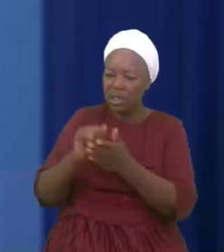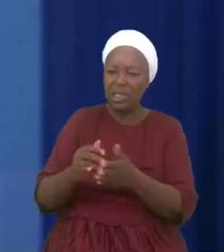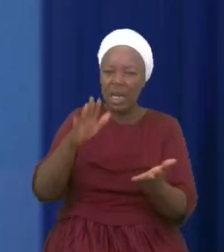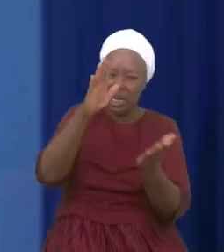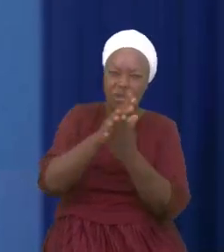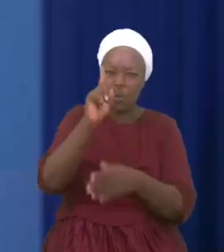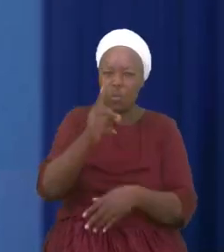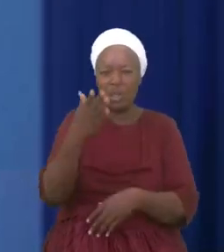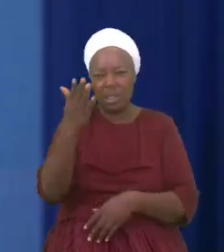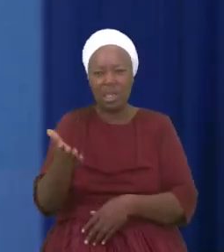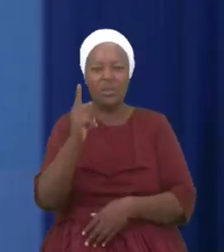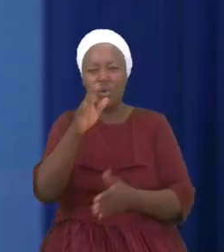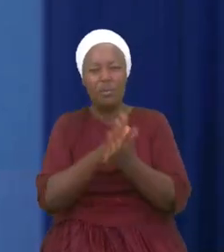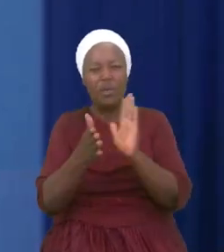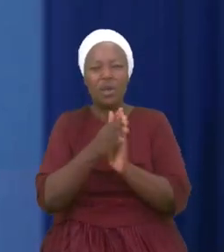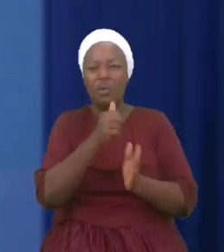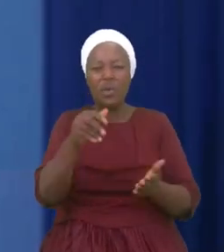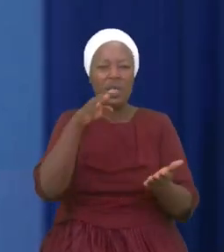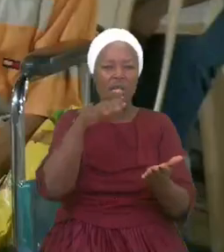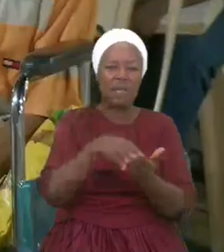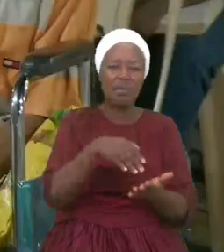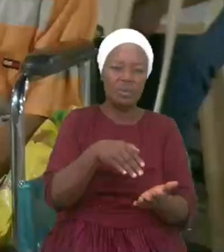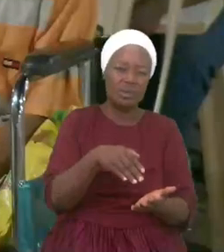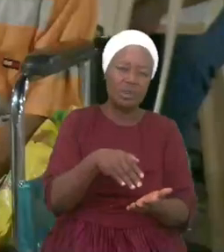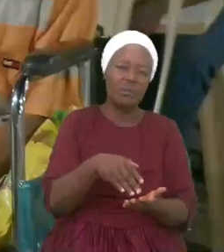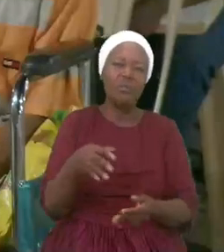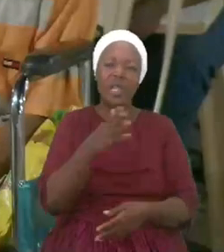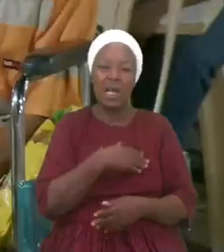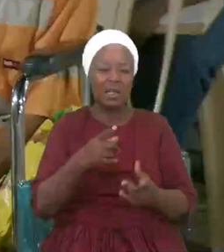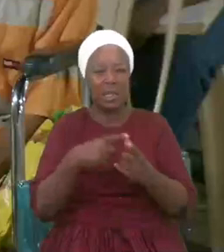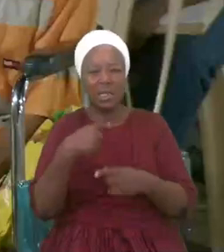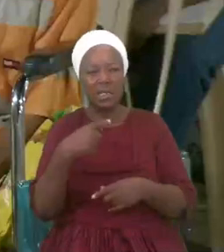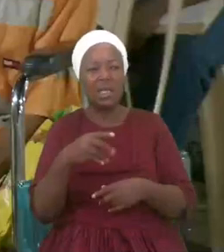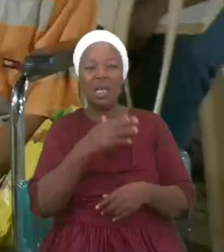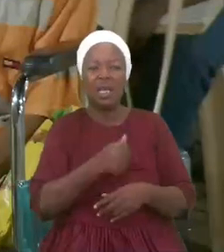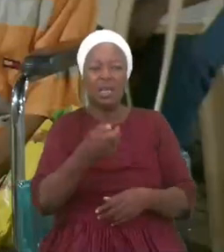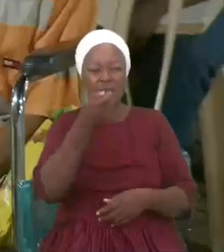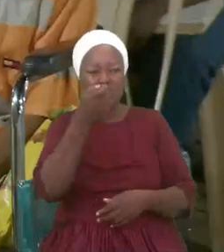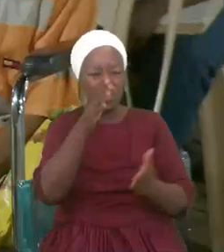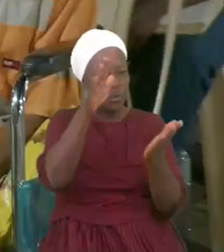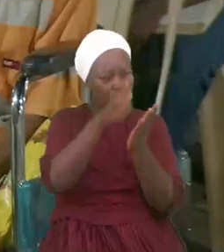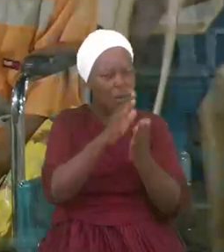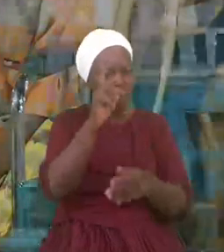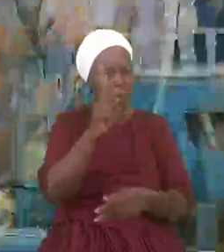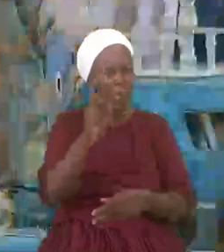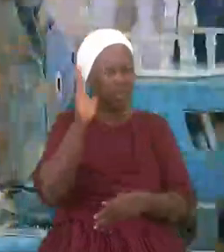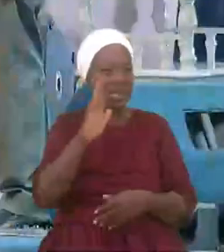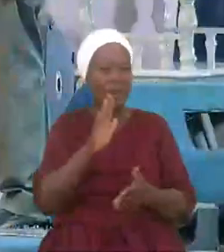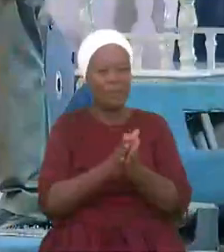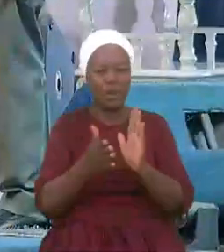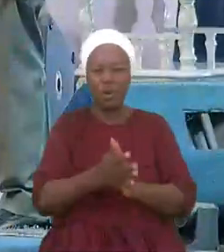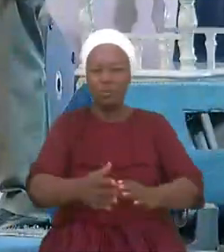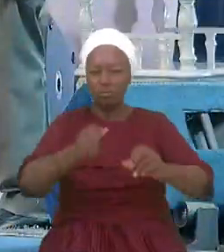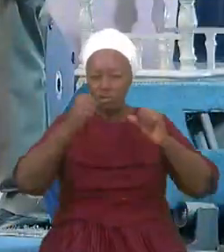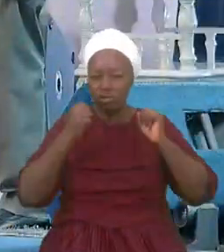je vais passer par la porte ouverte là et le petit là deviendra un millier et